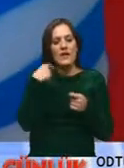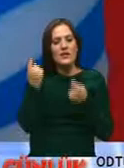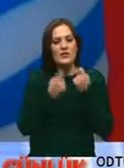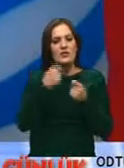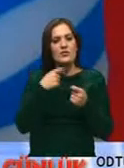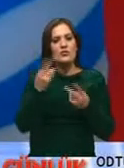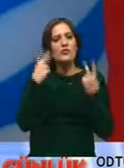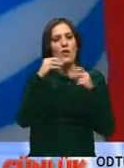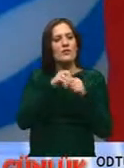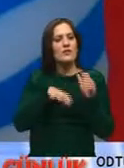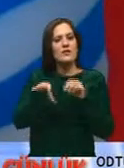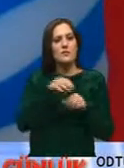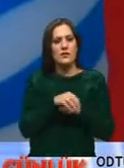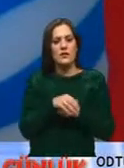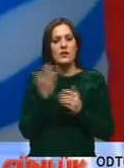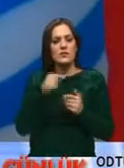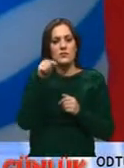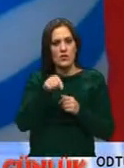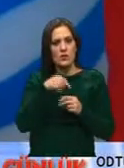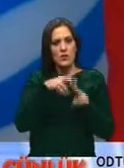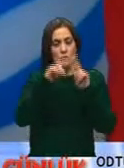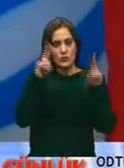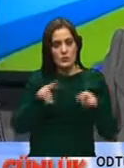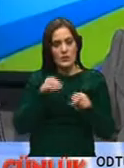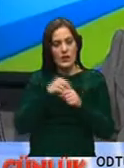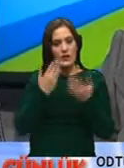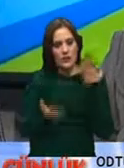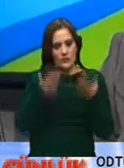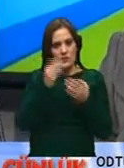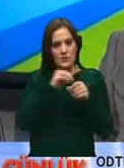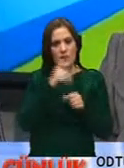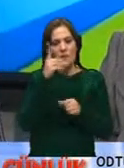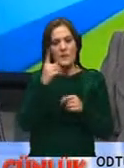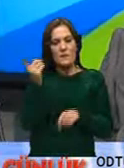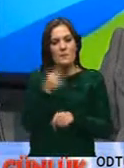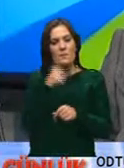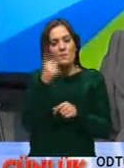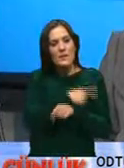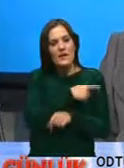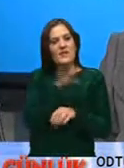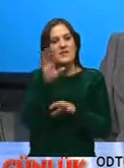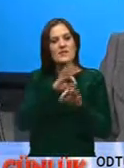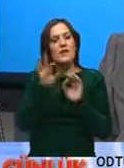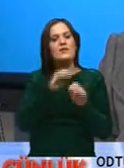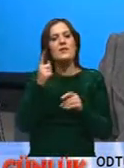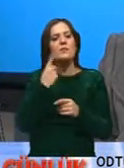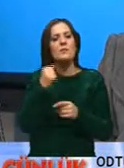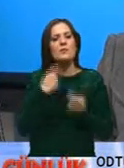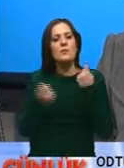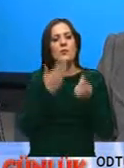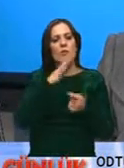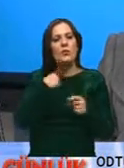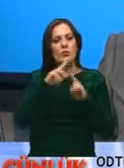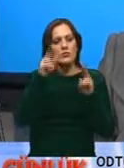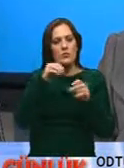kısmı? aslında şöyle, uluslararası ölçekte bir birinci seçme gibi çabaları yok, kaygıları. Ama biz bunu ulusal